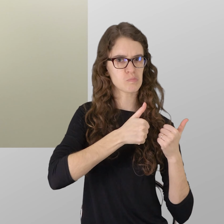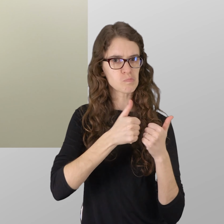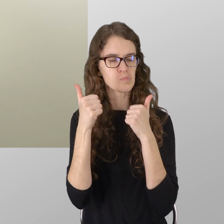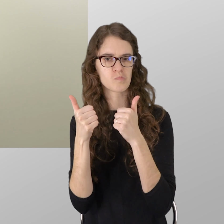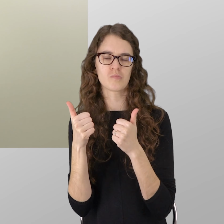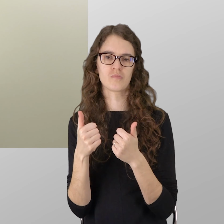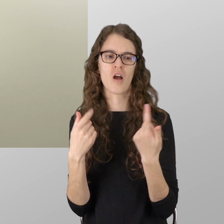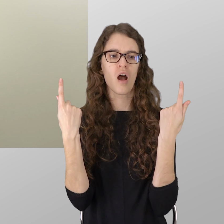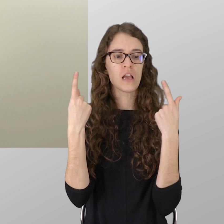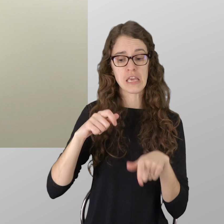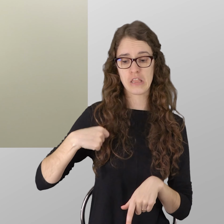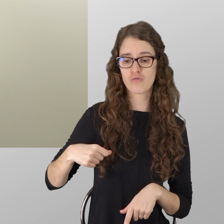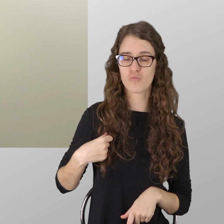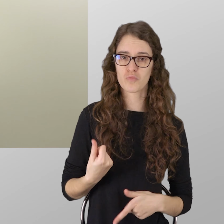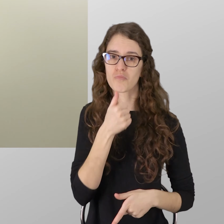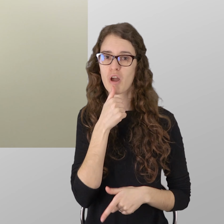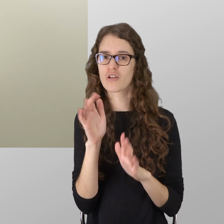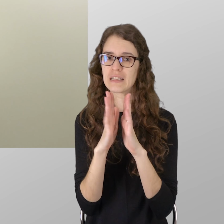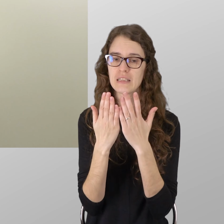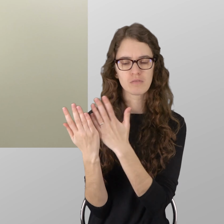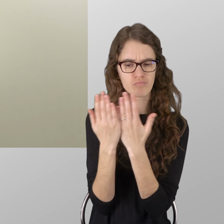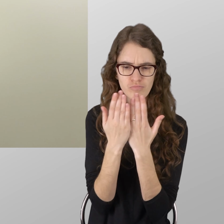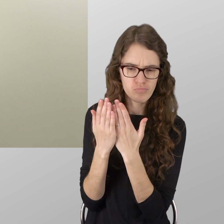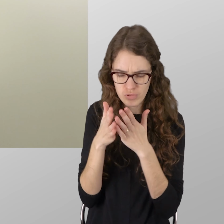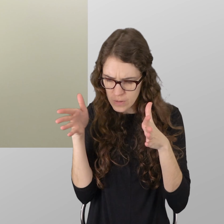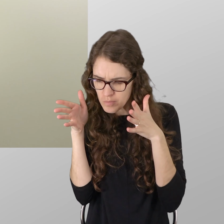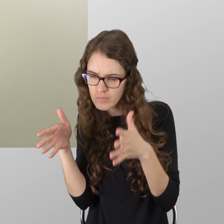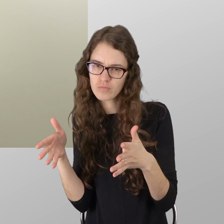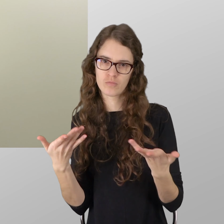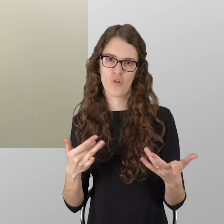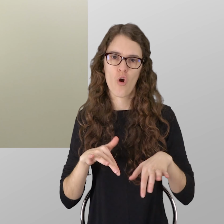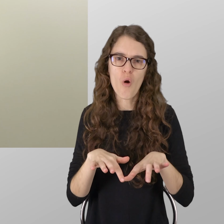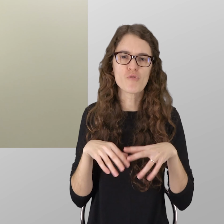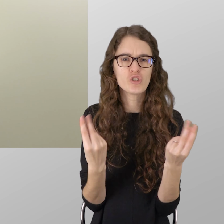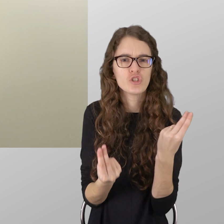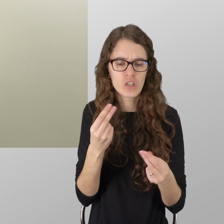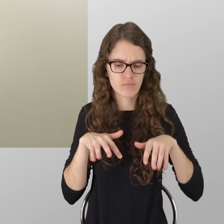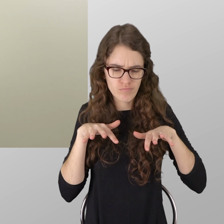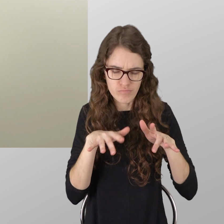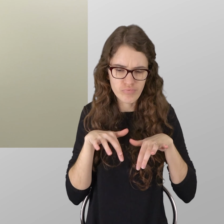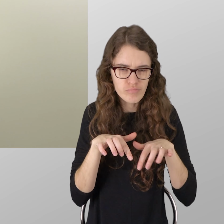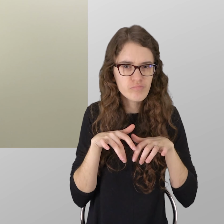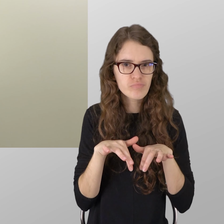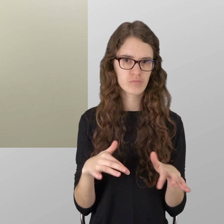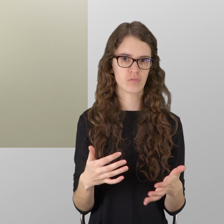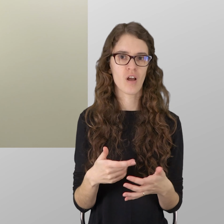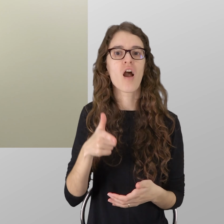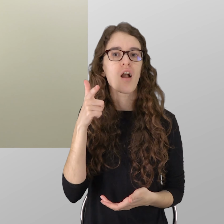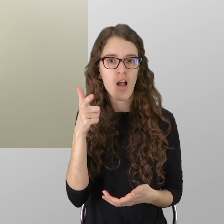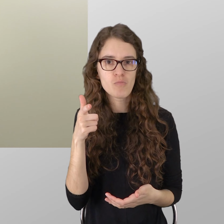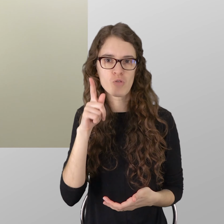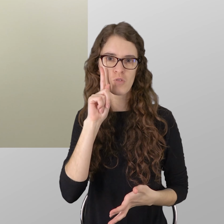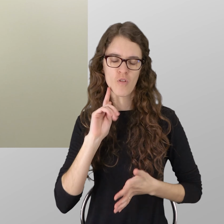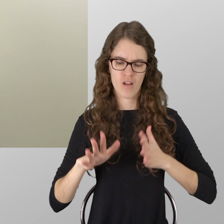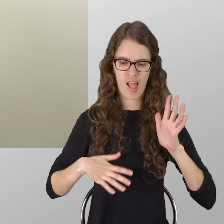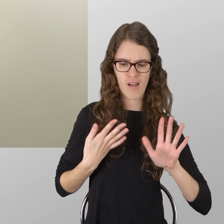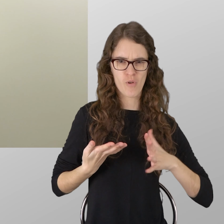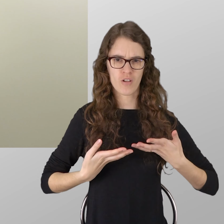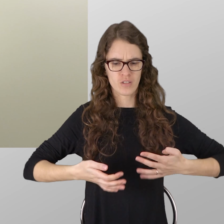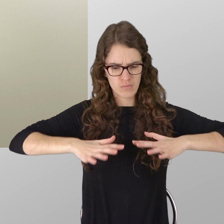kompiterinio žaidimus, žiūri filmus ar skaito knygas. Visą tai vyksta tik tam, kad mes sumažintume nemalonių